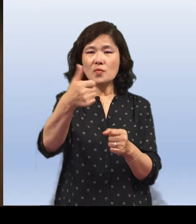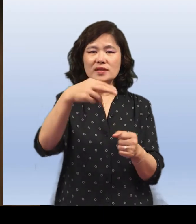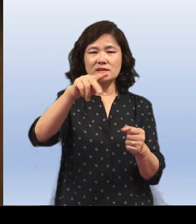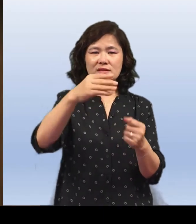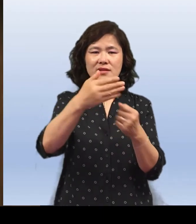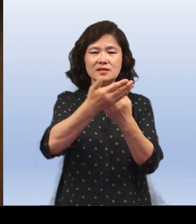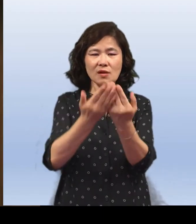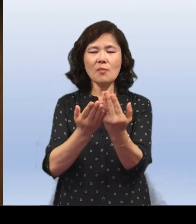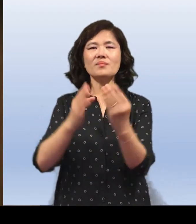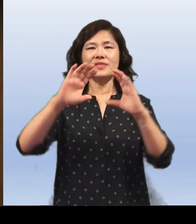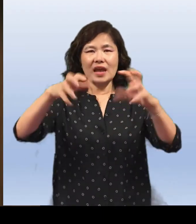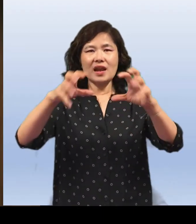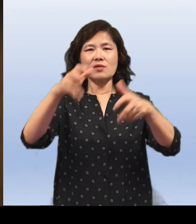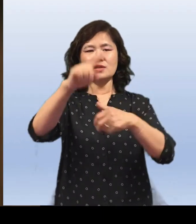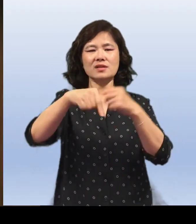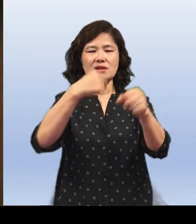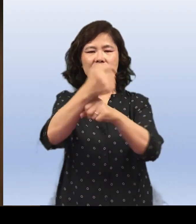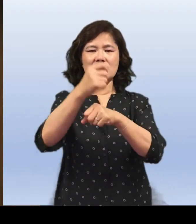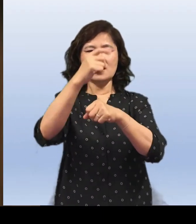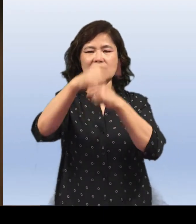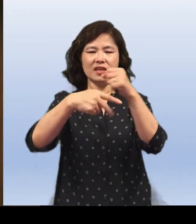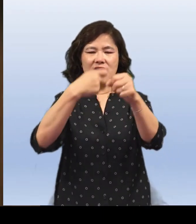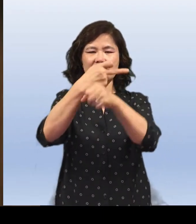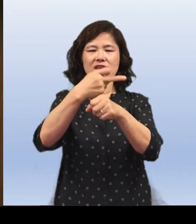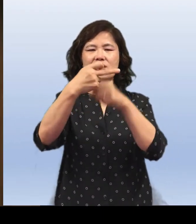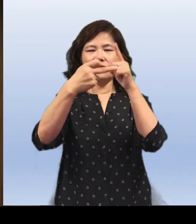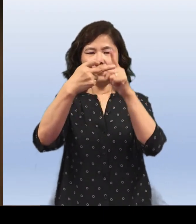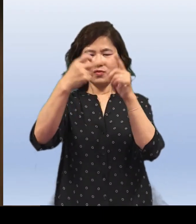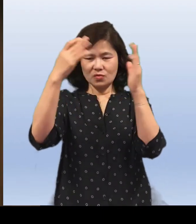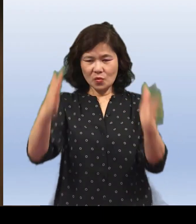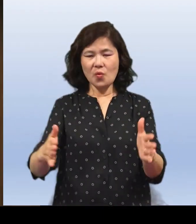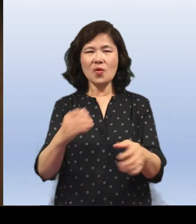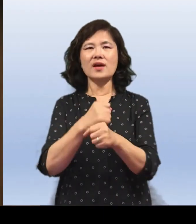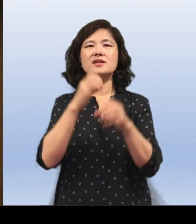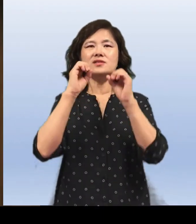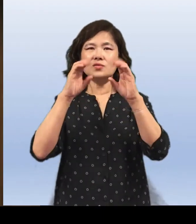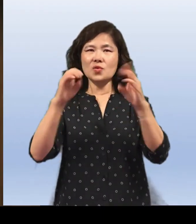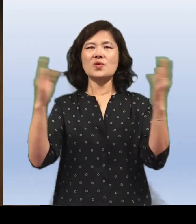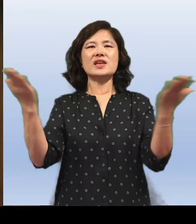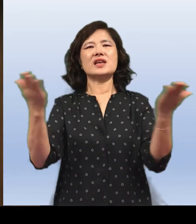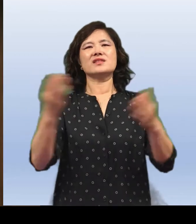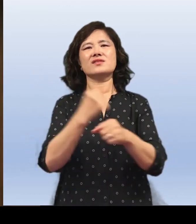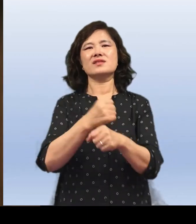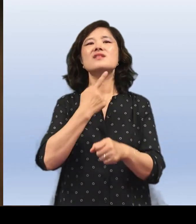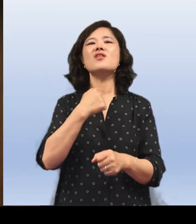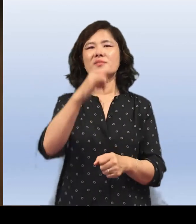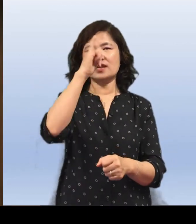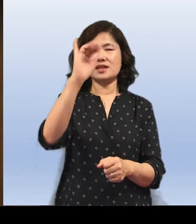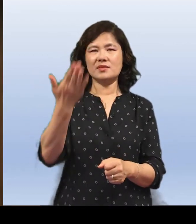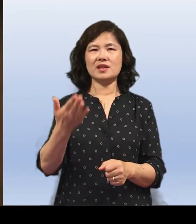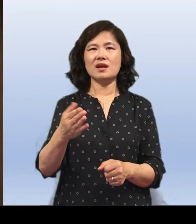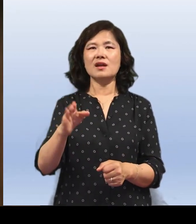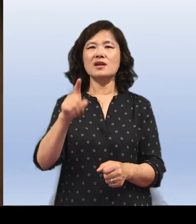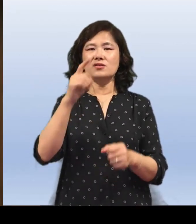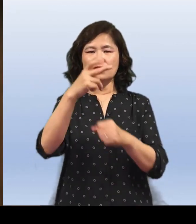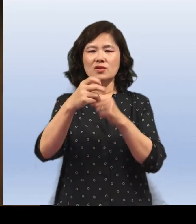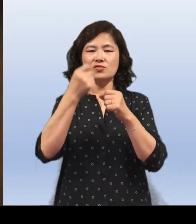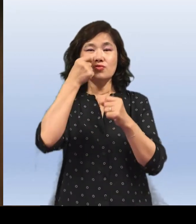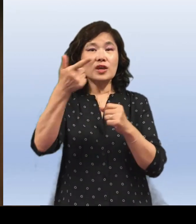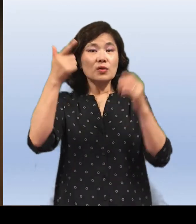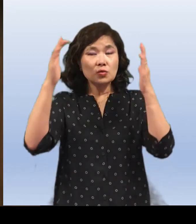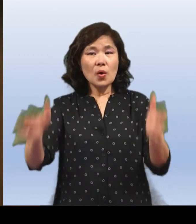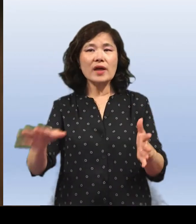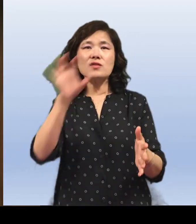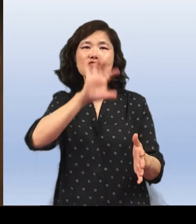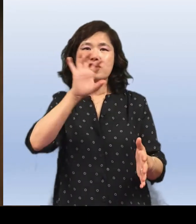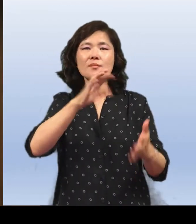그곳에서 1년 6개월 동안 단기 선교사로 사역했습니다. 그때 6개월 동안 선교사 훈련을 받고 1년은 어떻게 보면